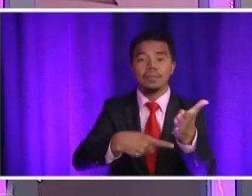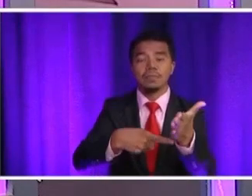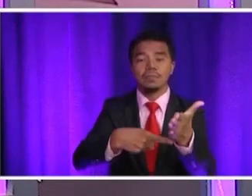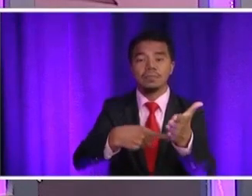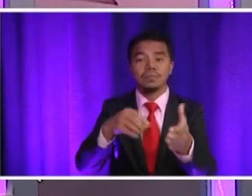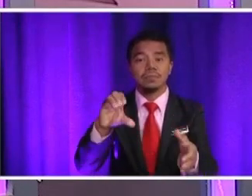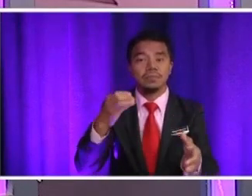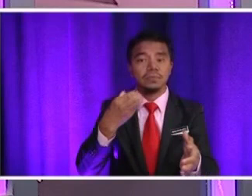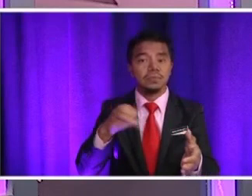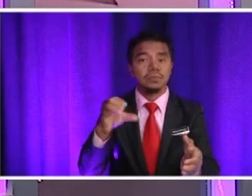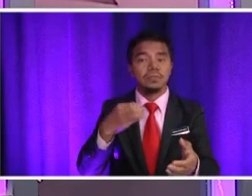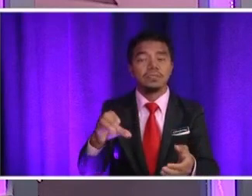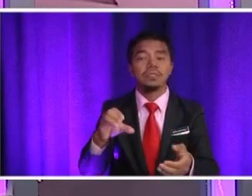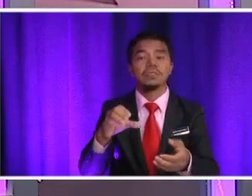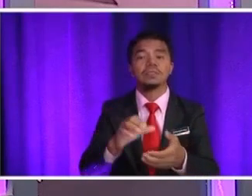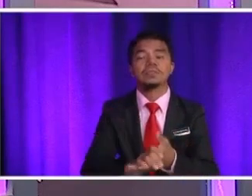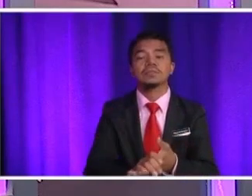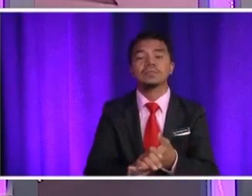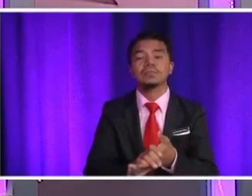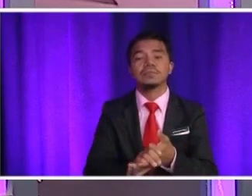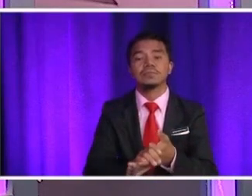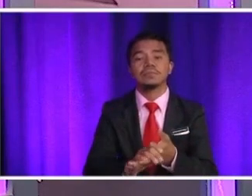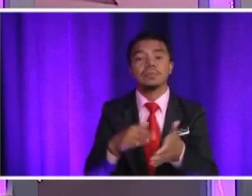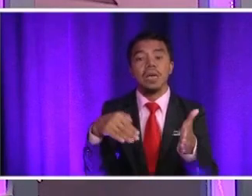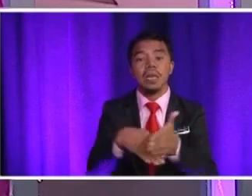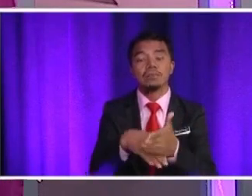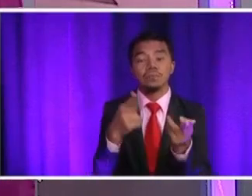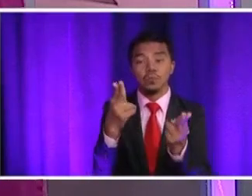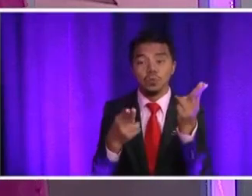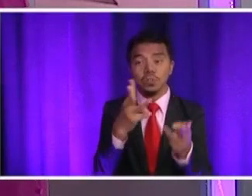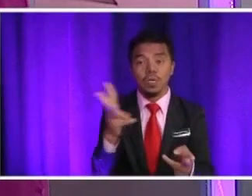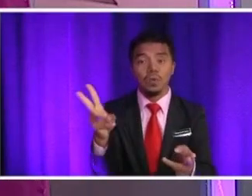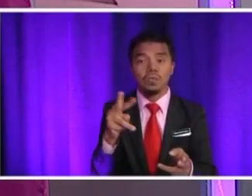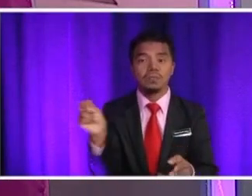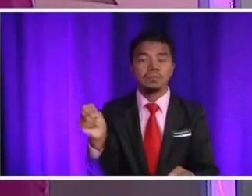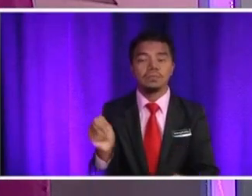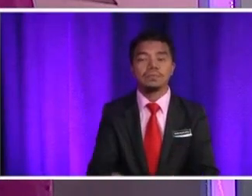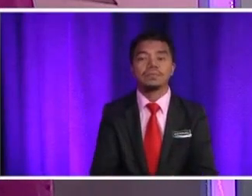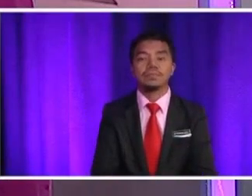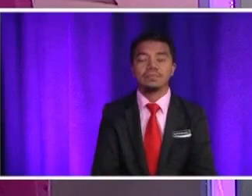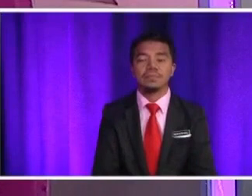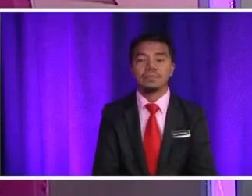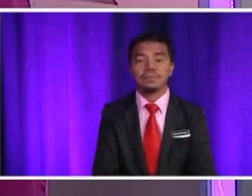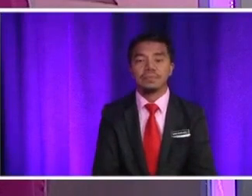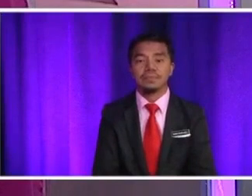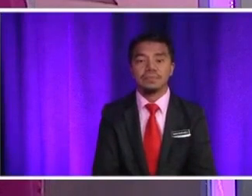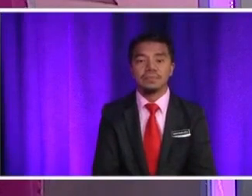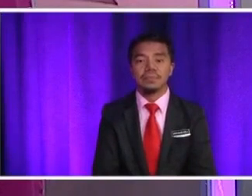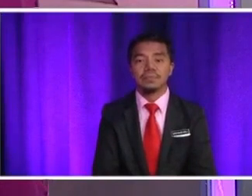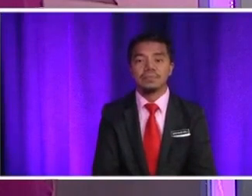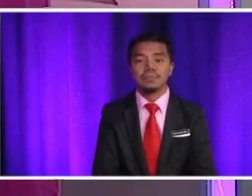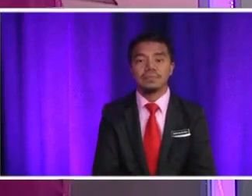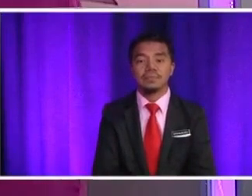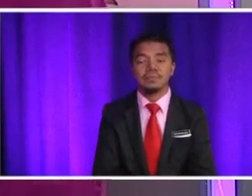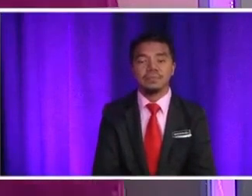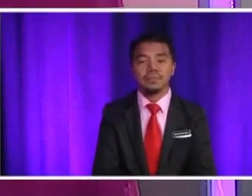peranan usahawan dalam mereka ingin menjayakan mereka punya perniagaan dan seterusnya